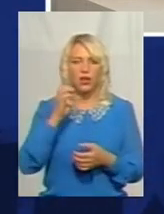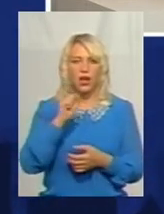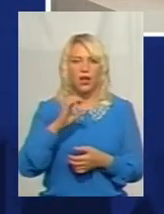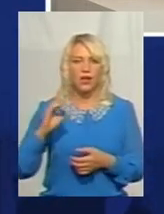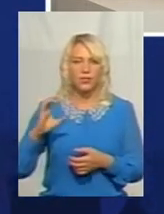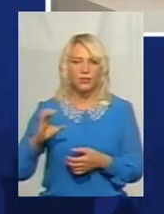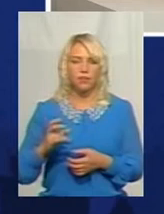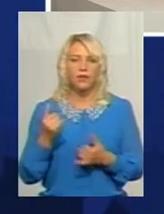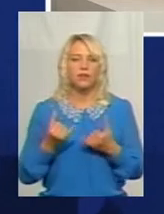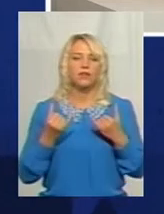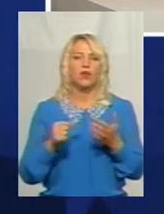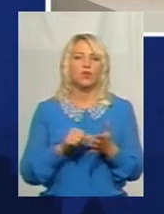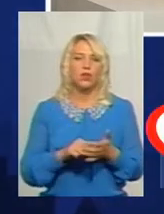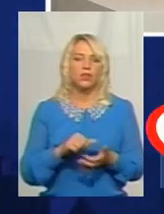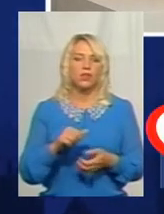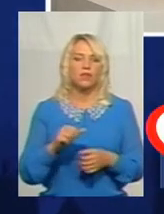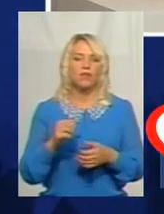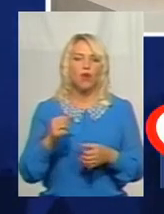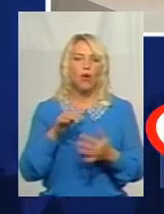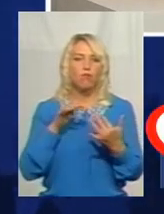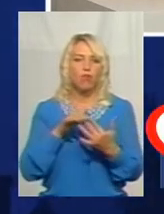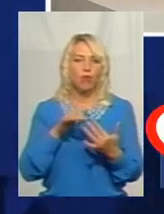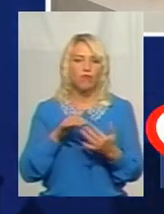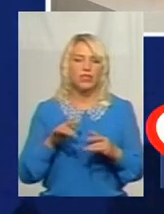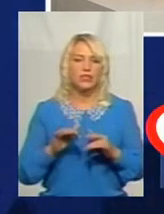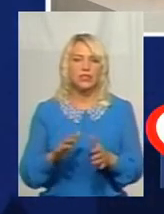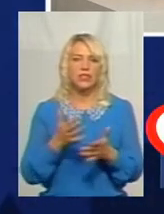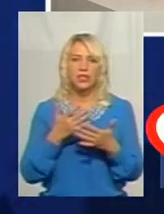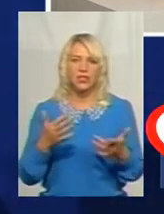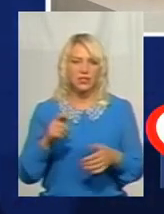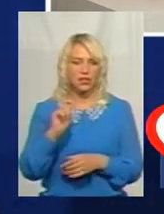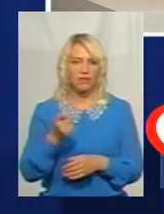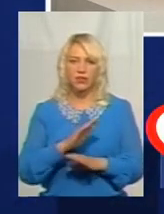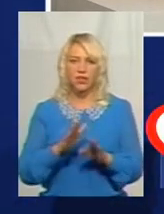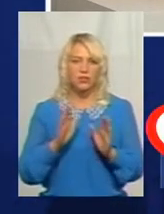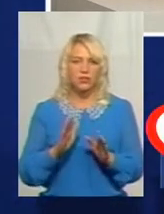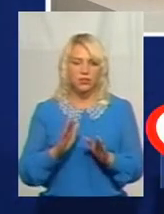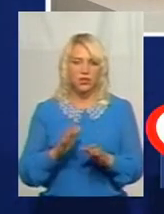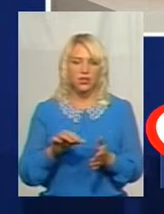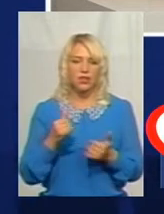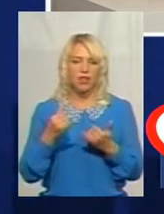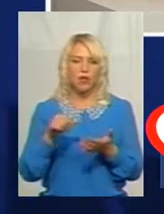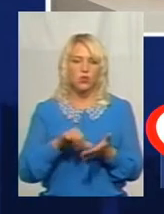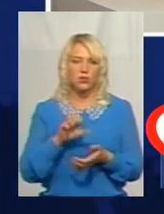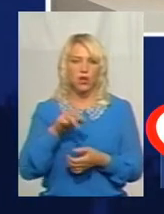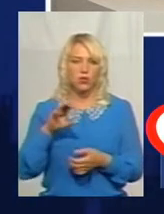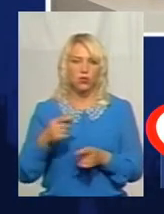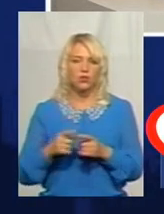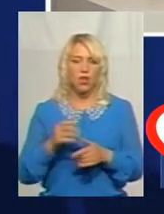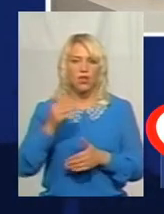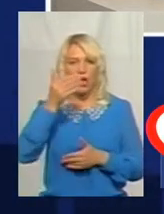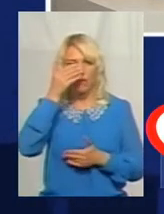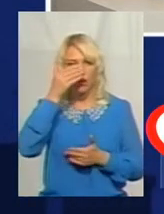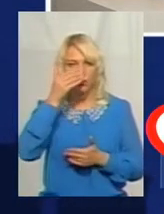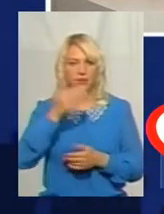АЕС, для учасників бойових дій різних війн, тобто не тільки для учасників АТО, це і афганці,